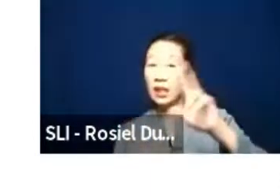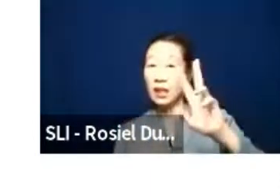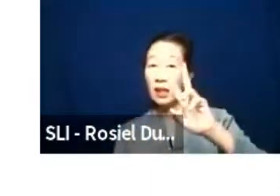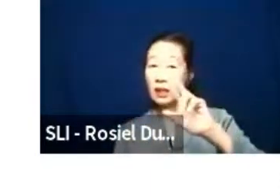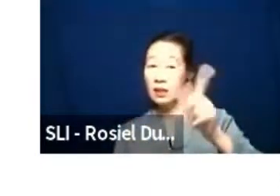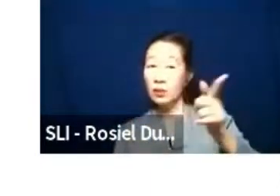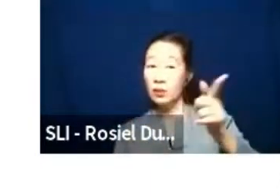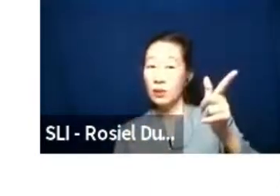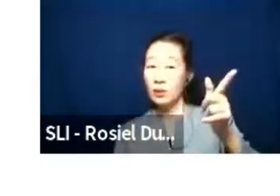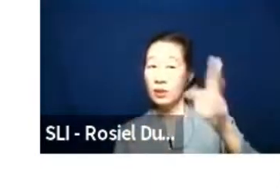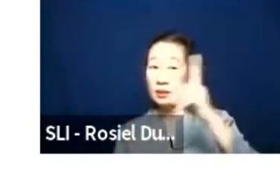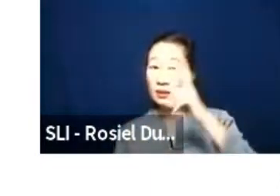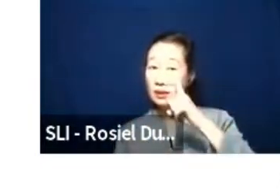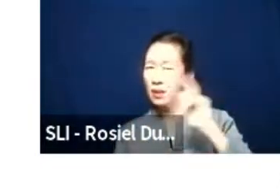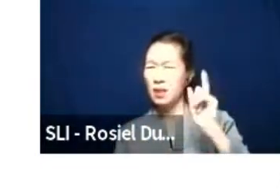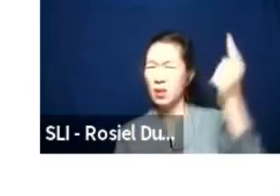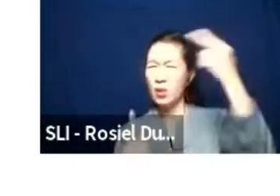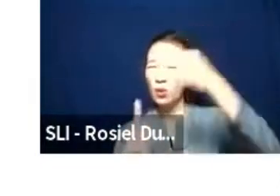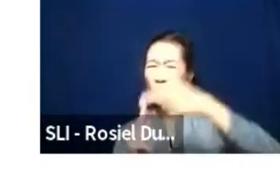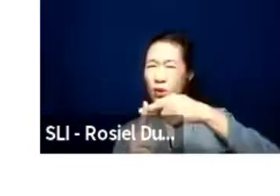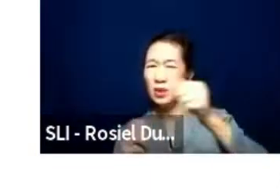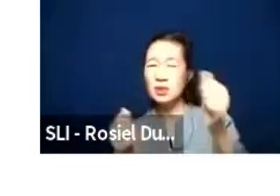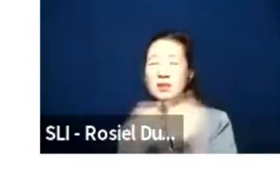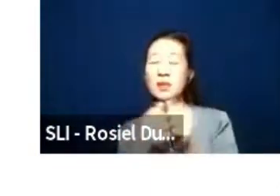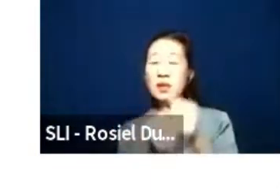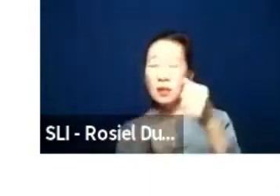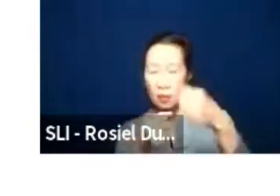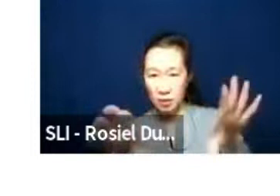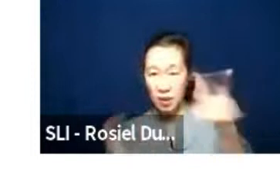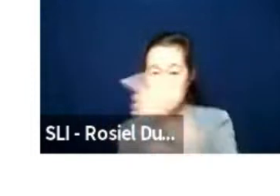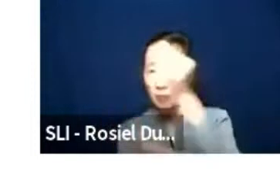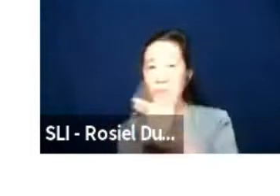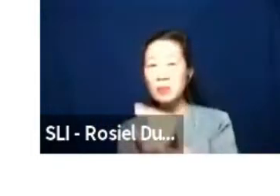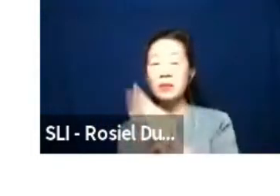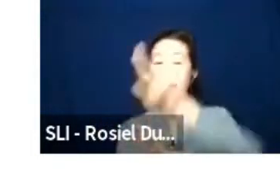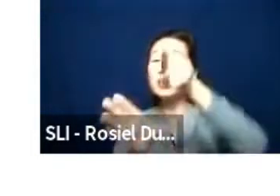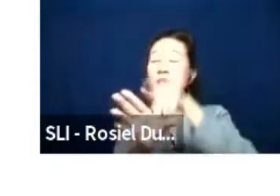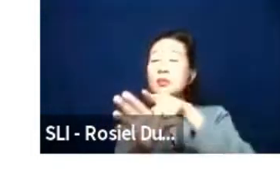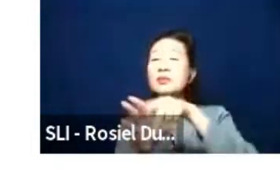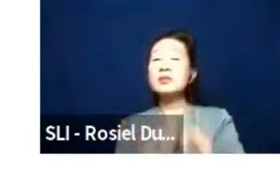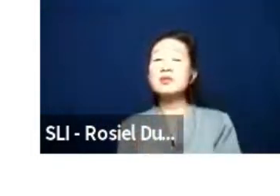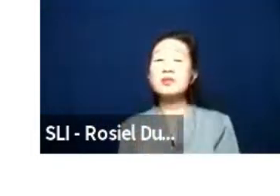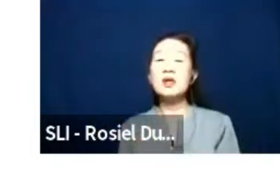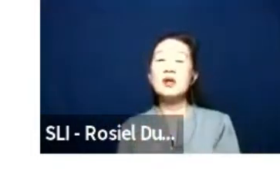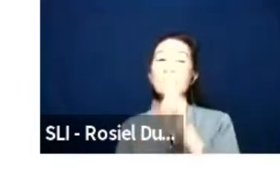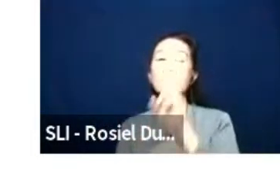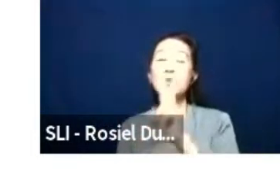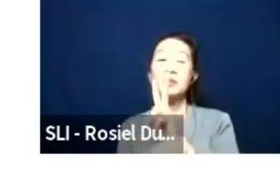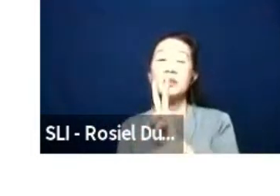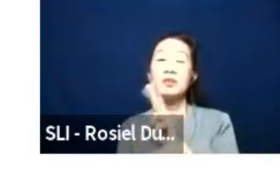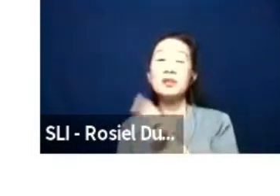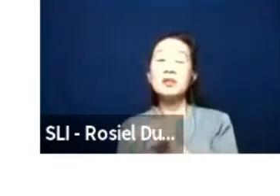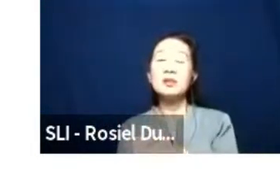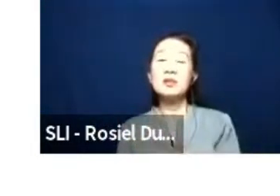old. Ano yung goal na nilagay nila dito na after graduation, magpa-participate siya sa vocational skills training